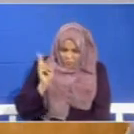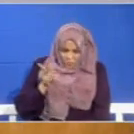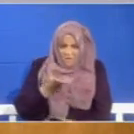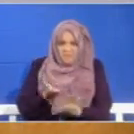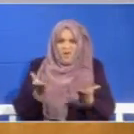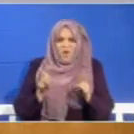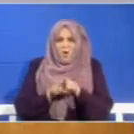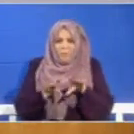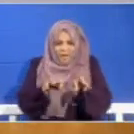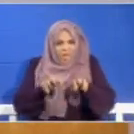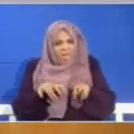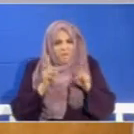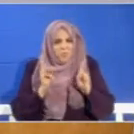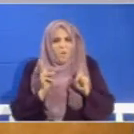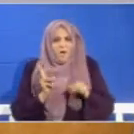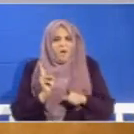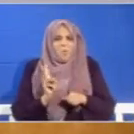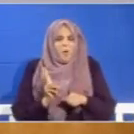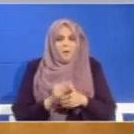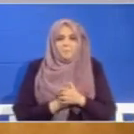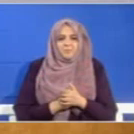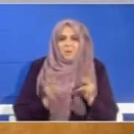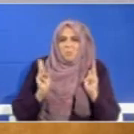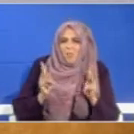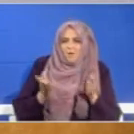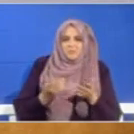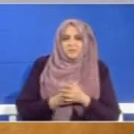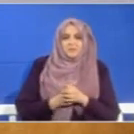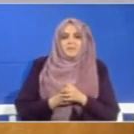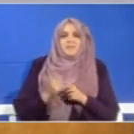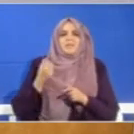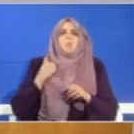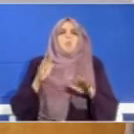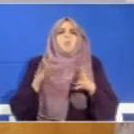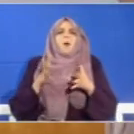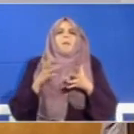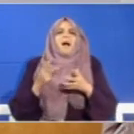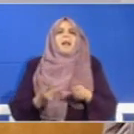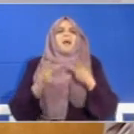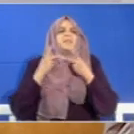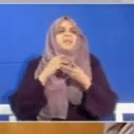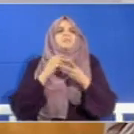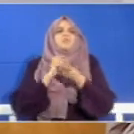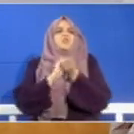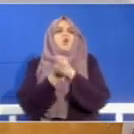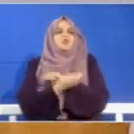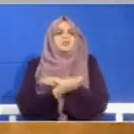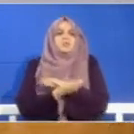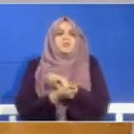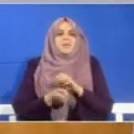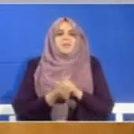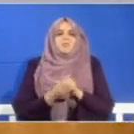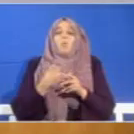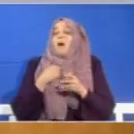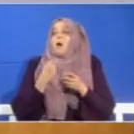هذا التقشف وهذا الشح هذا لماذا؟ قالوا يا ودي أخاف من الدنيا أن تتغير علي، أخاف من هموم